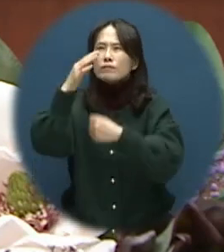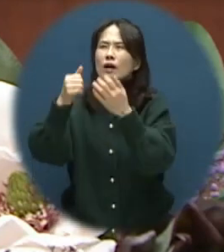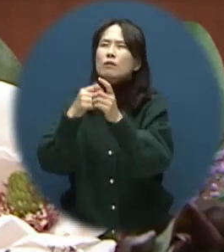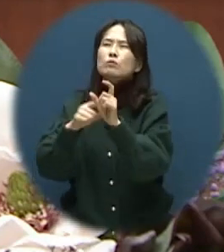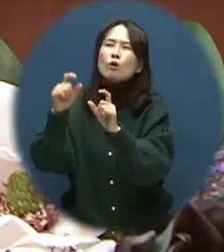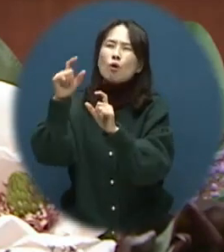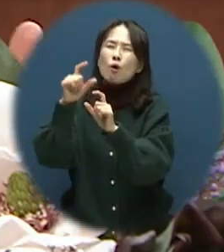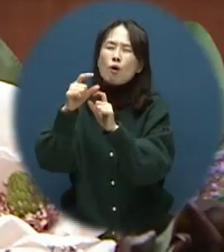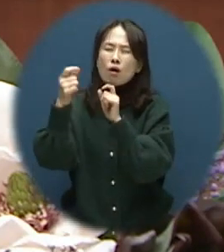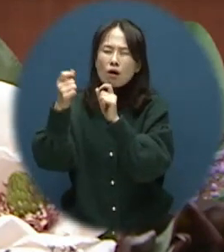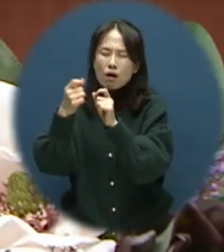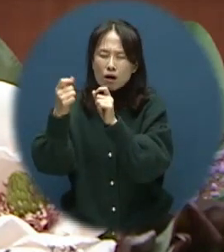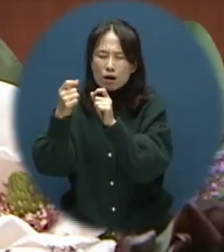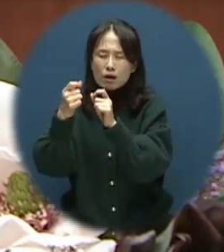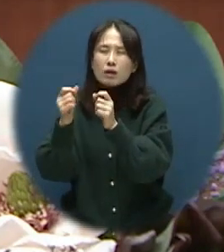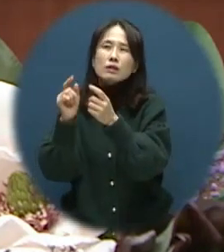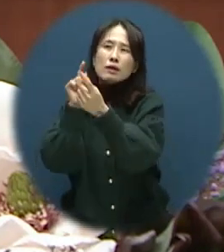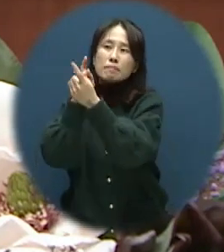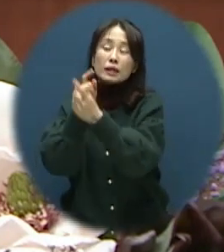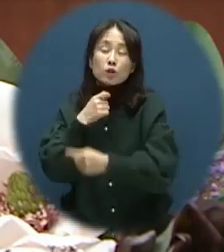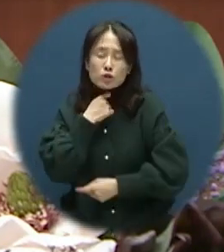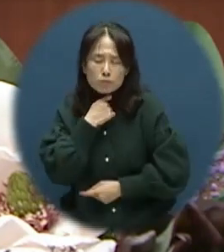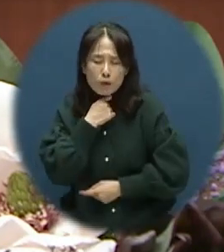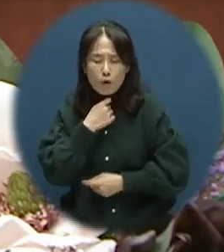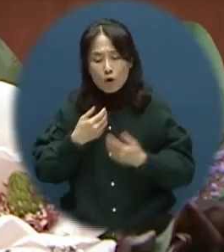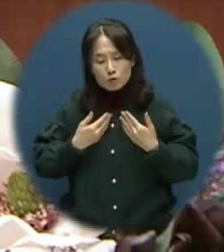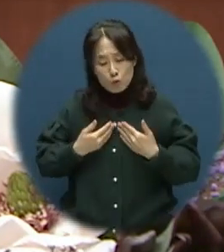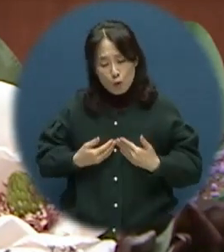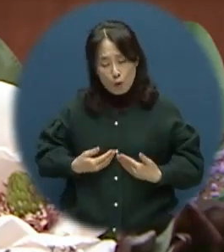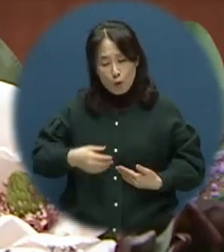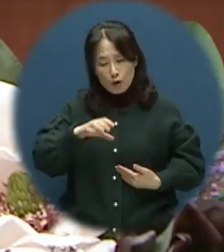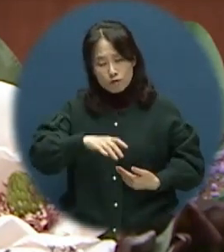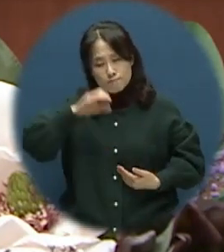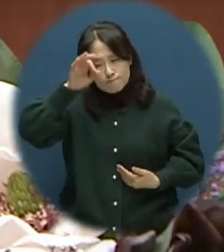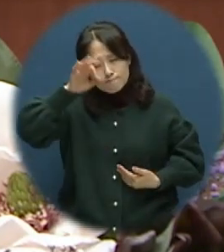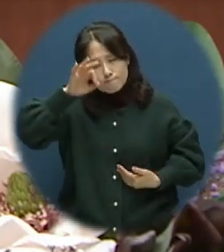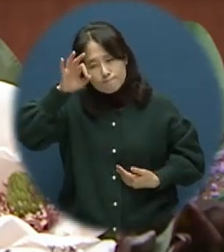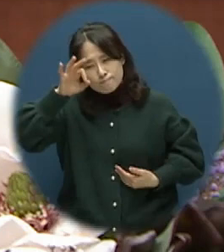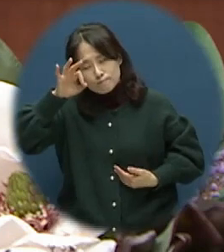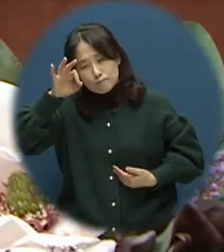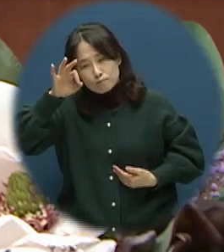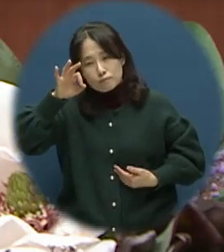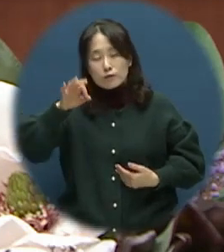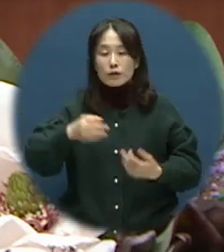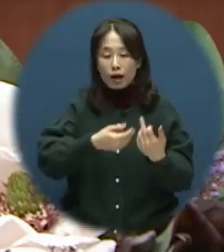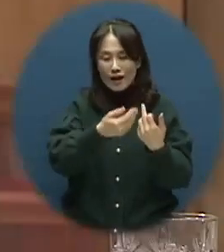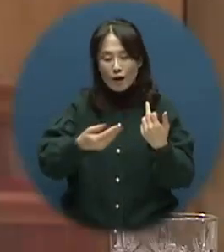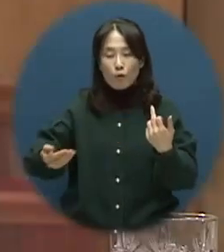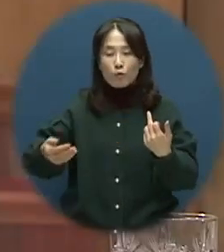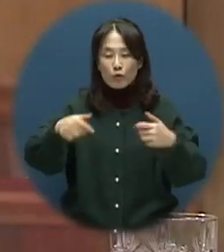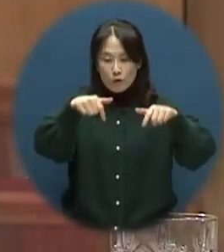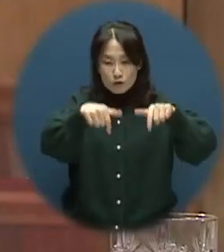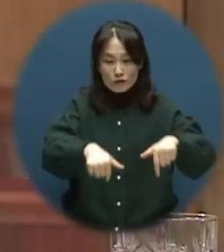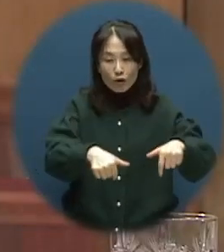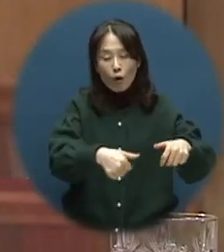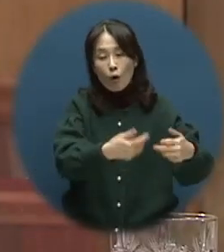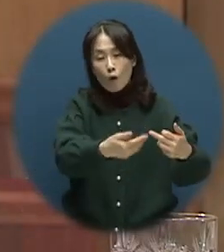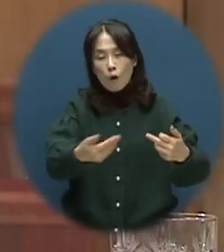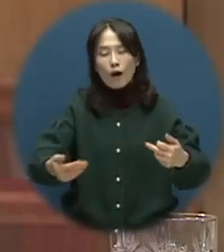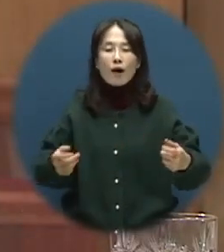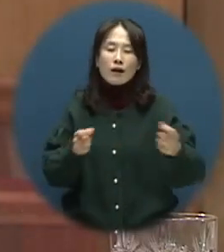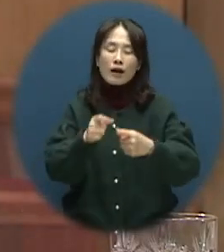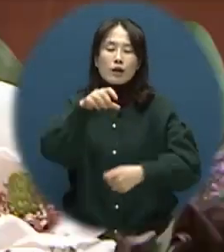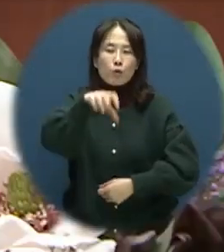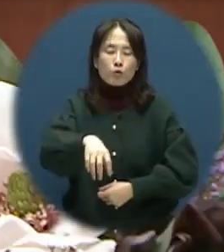싶었어요. 조용히 아무도 없는 데서. 네. 그래서 찾다 보니까 영월 서강변에 알게 된 거죠. 거기도